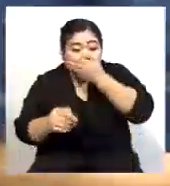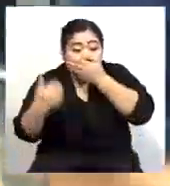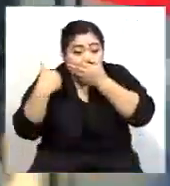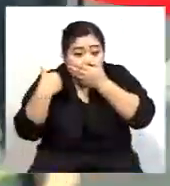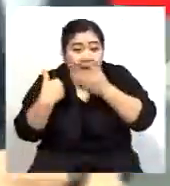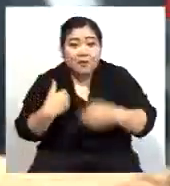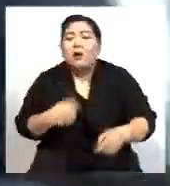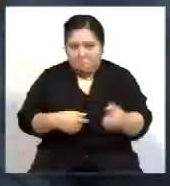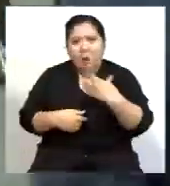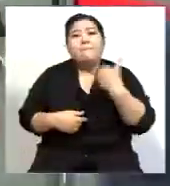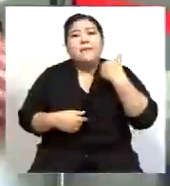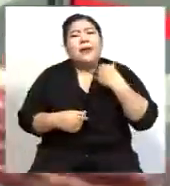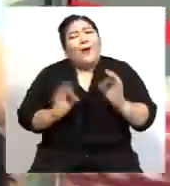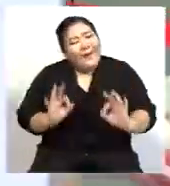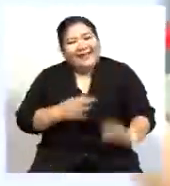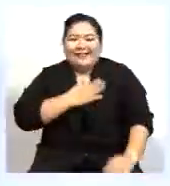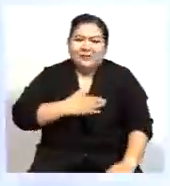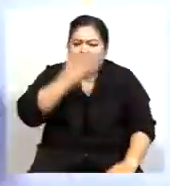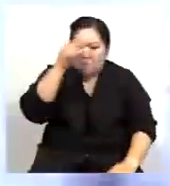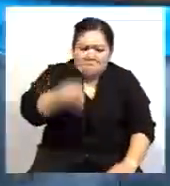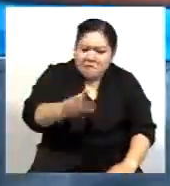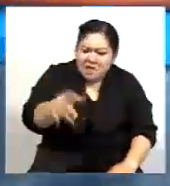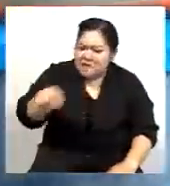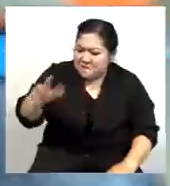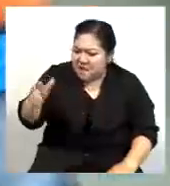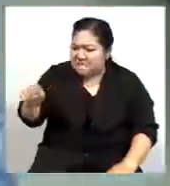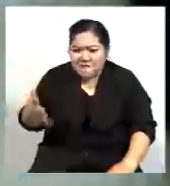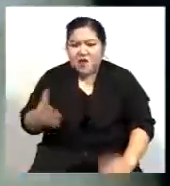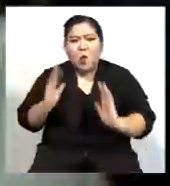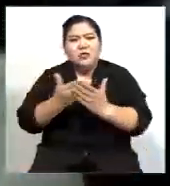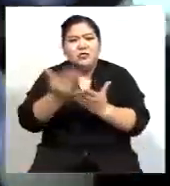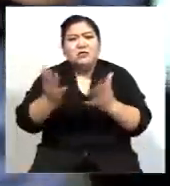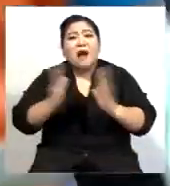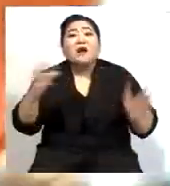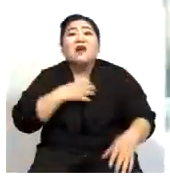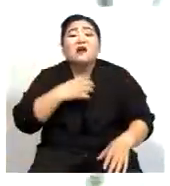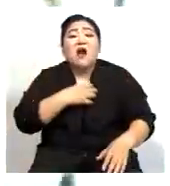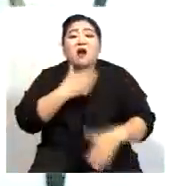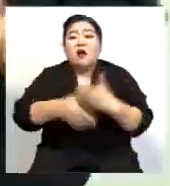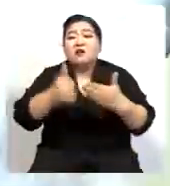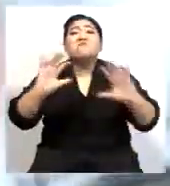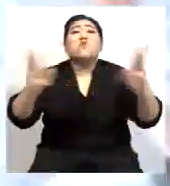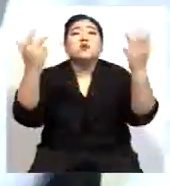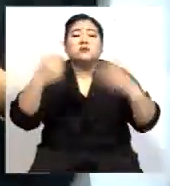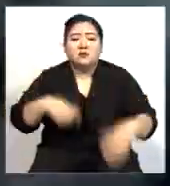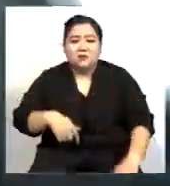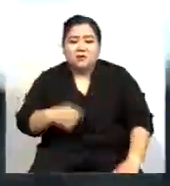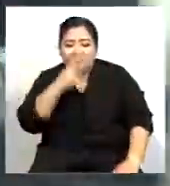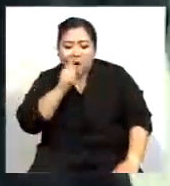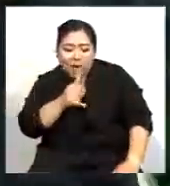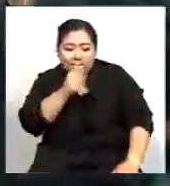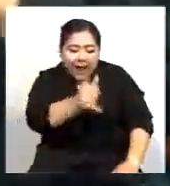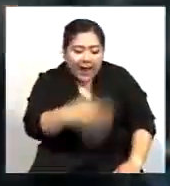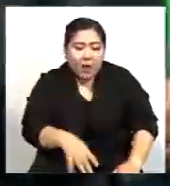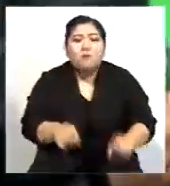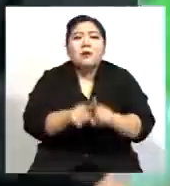ดว่าอาจจะไม่มีก็ได้เพราะว่าเห็นเขาบอกว่าช่วงนี้บางพื้นที่ก็ไม่มีเพราะคนหาซื้อเยอะความต้องการเยอะก็อาจจะหมดปรากฏว่าพอไปเนี่ยเขาก็แบ่งไว้เป็น